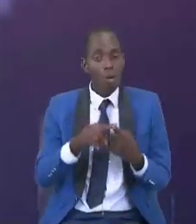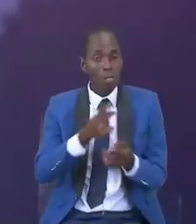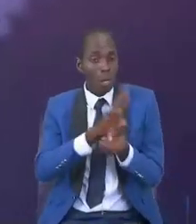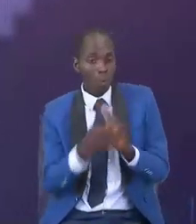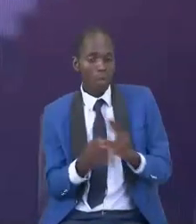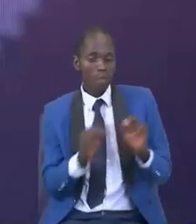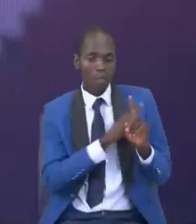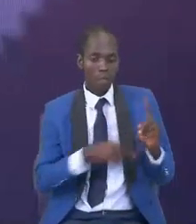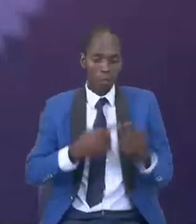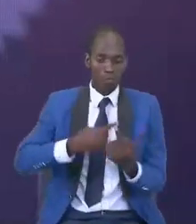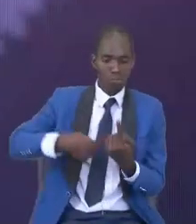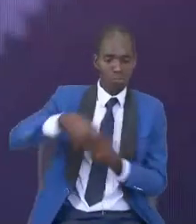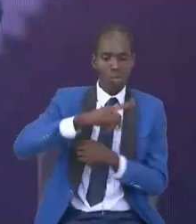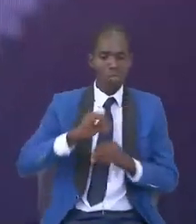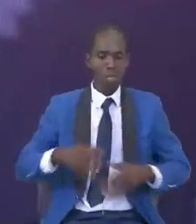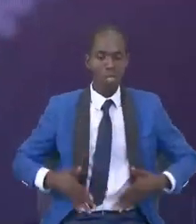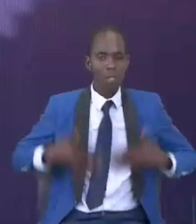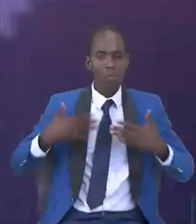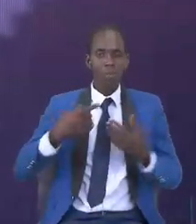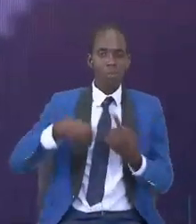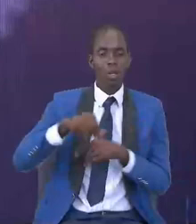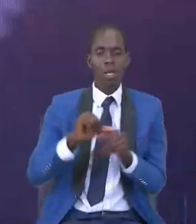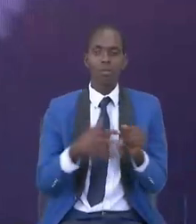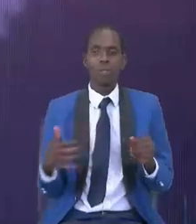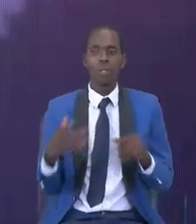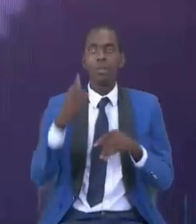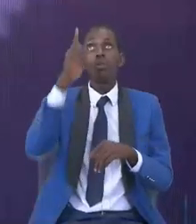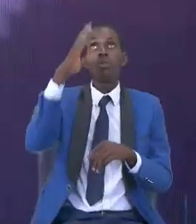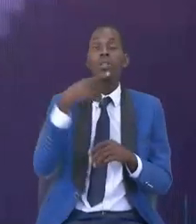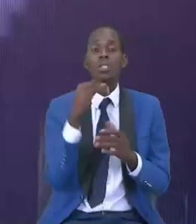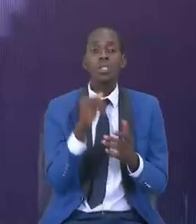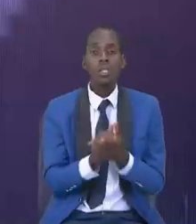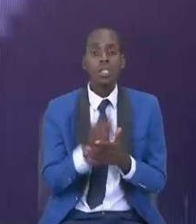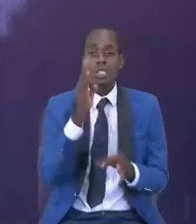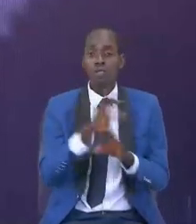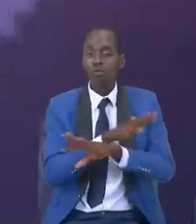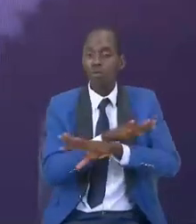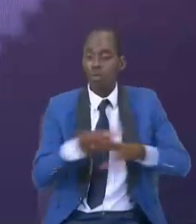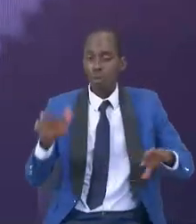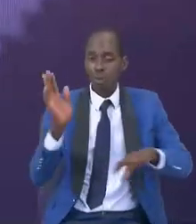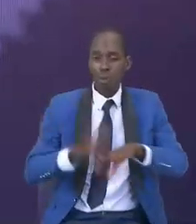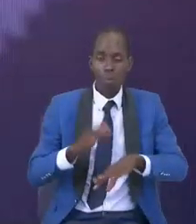quand il va se repentir, Dieu va tourner, changer sa vie parce que Dieu dit.